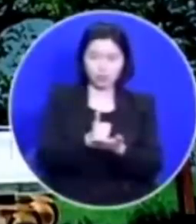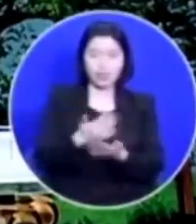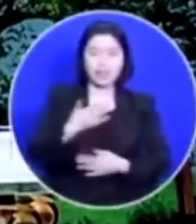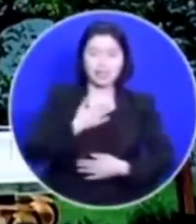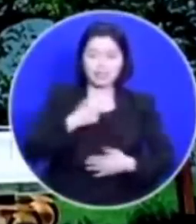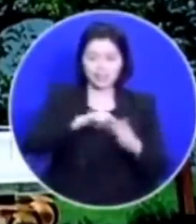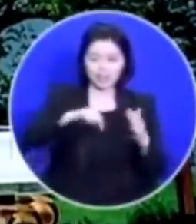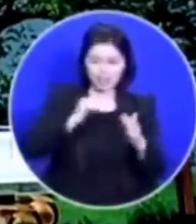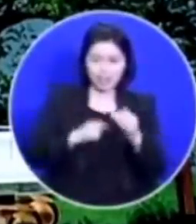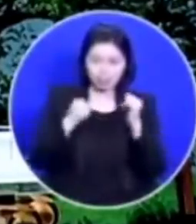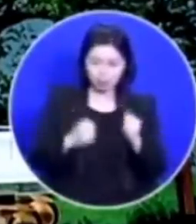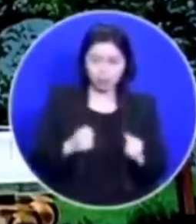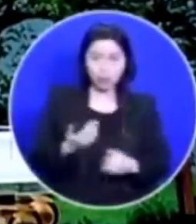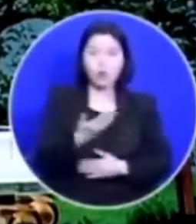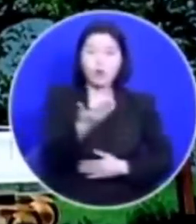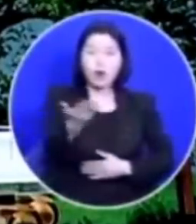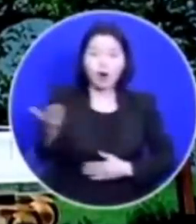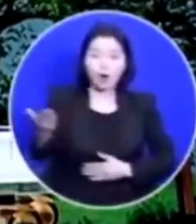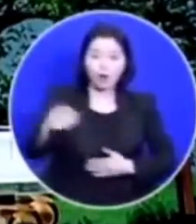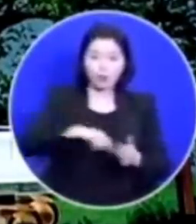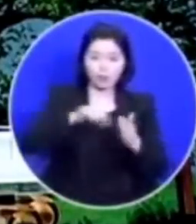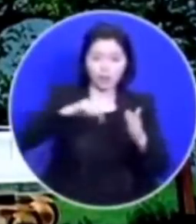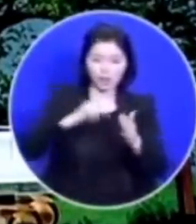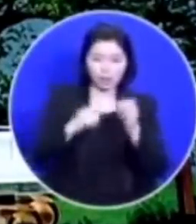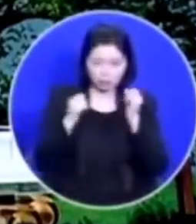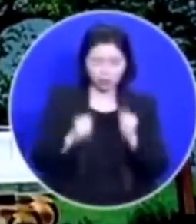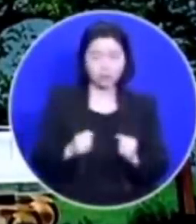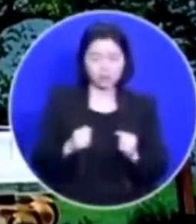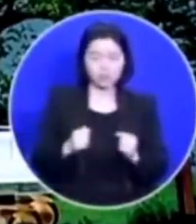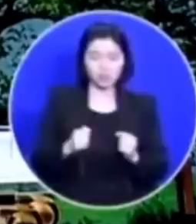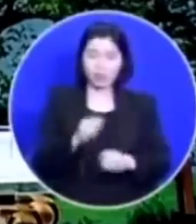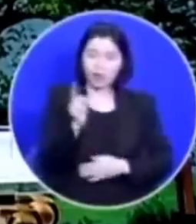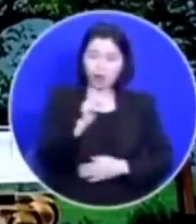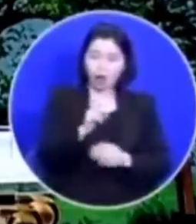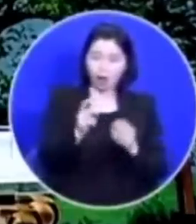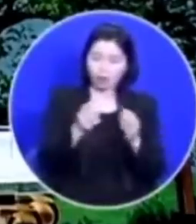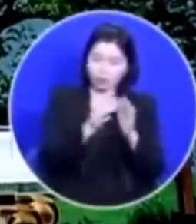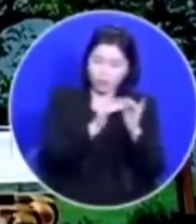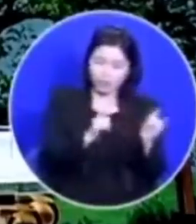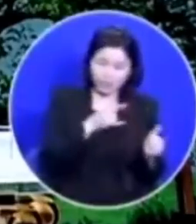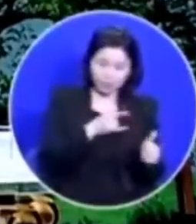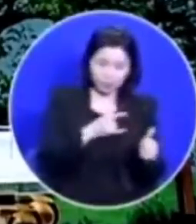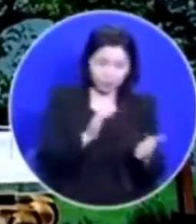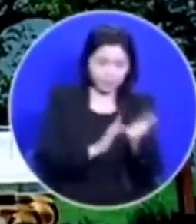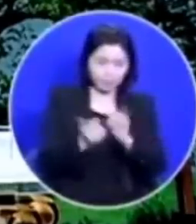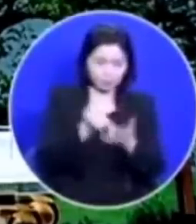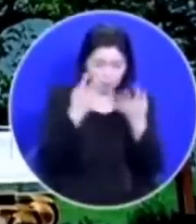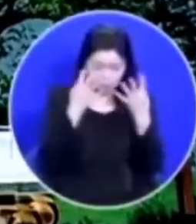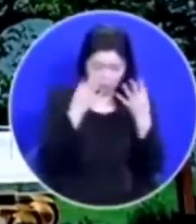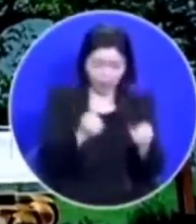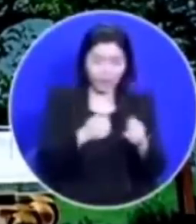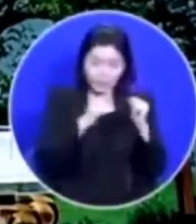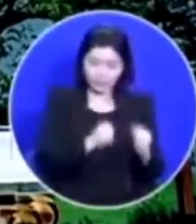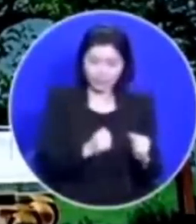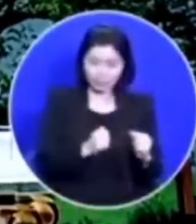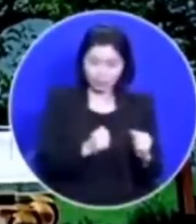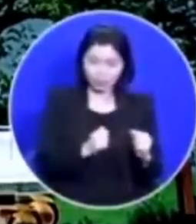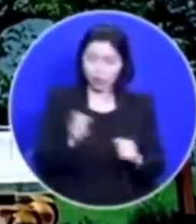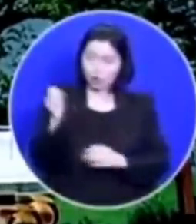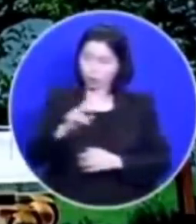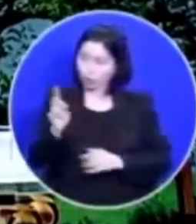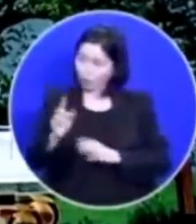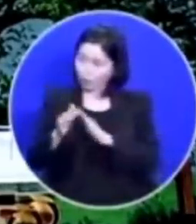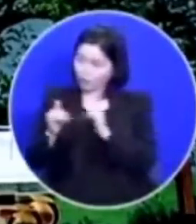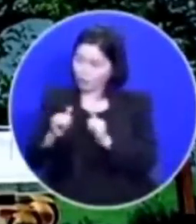제 아내도 계시고 여러분 아내들 계십니다 어떤 사람에게는 예수님이 많이 계시고 어떤 사람에게는